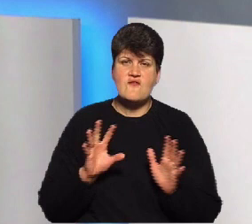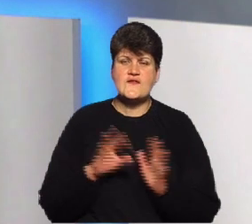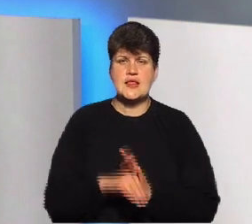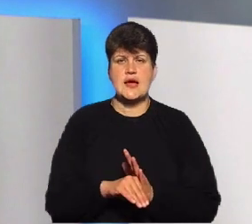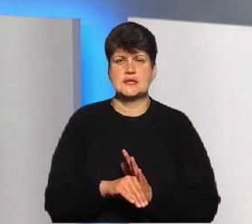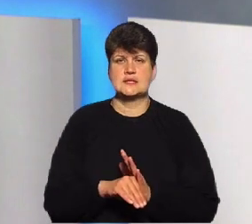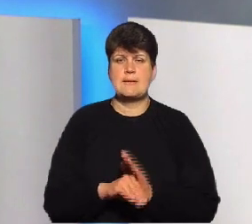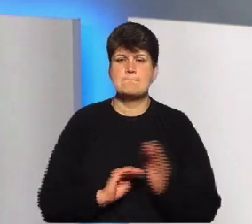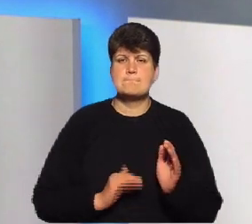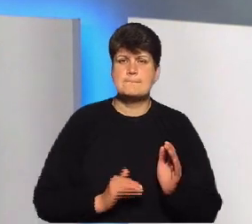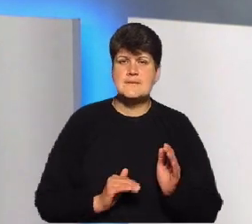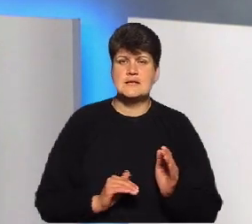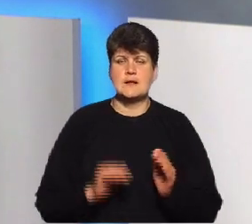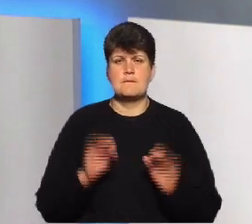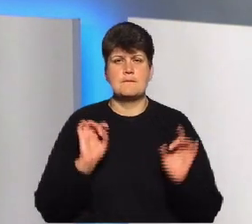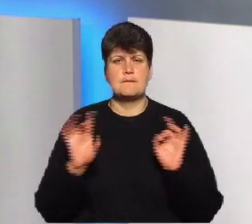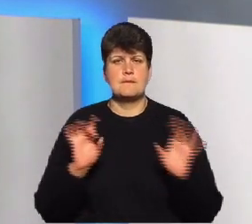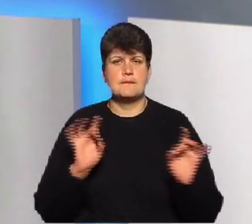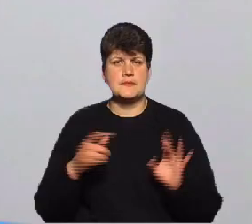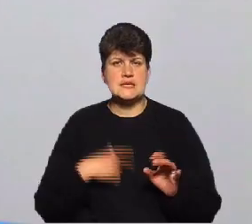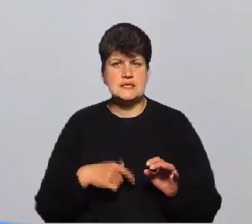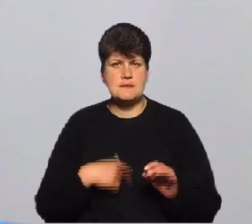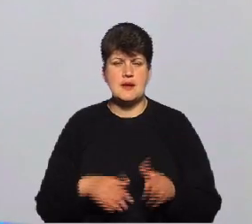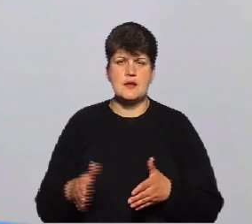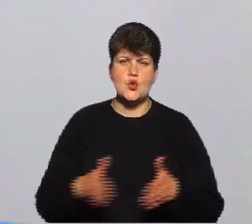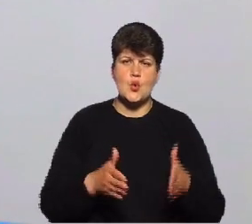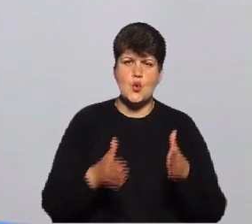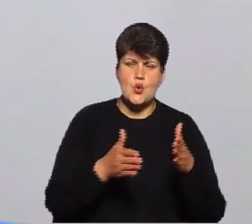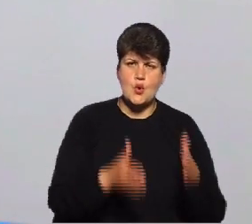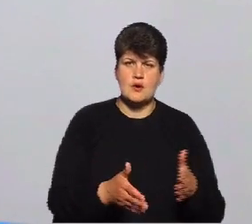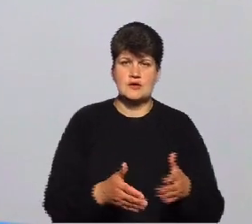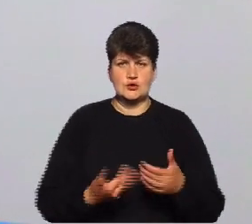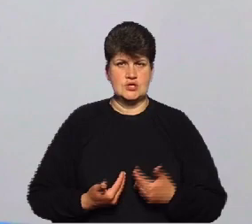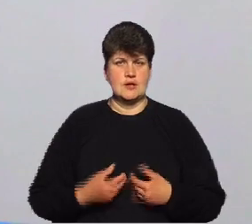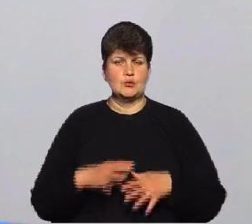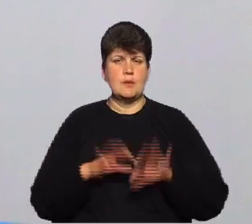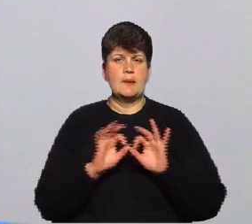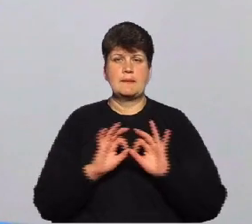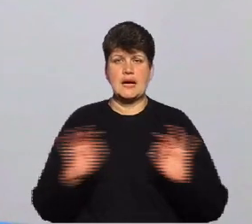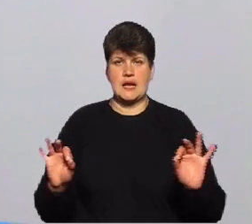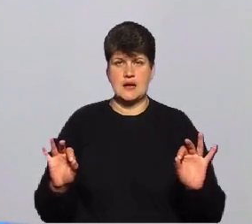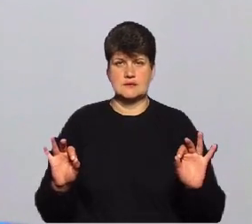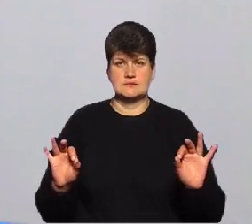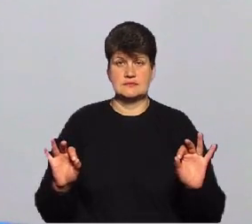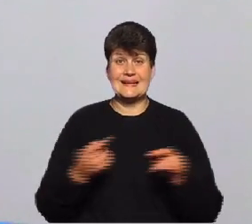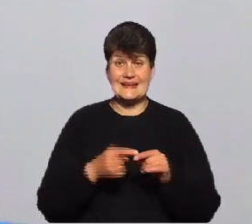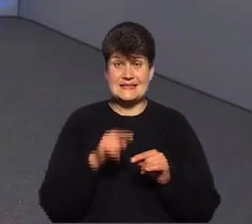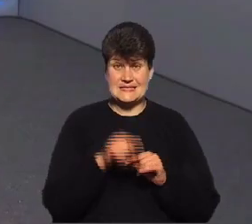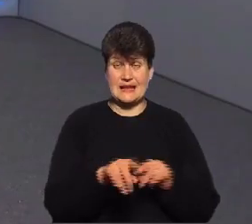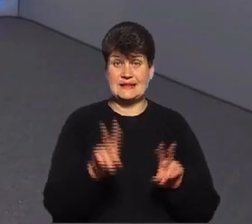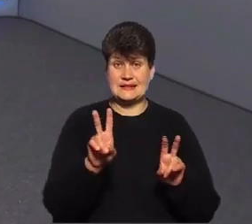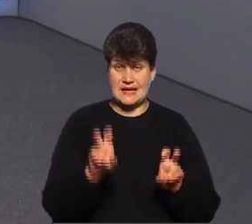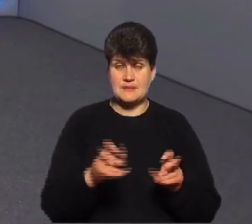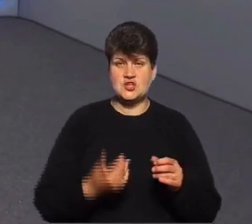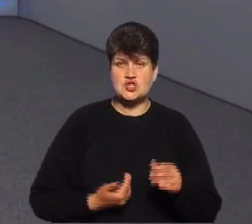бізнес, в промоцію взагалі як себе, в дороги ті ж самі, то життя стало би прекрасним. Оця теза і життя за кордоном, бо ви